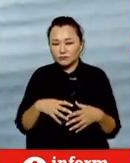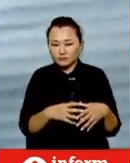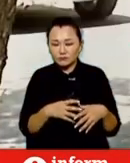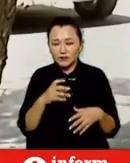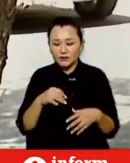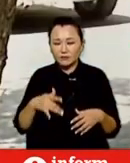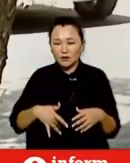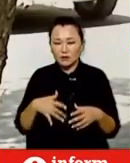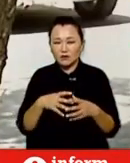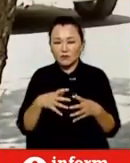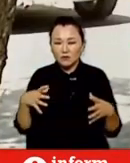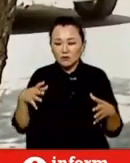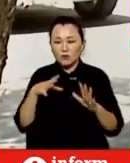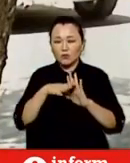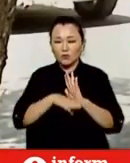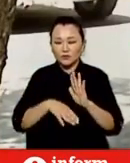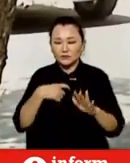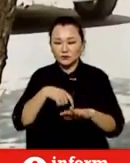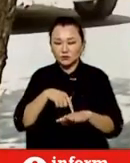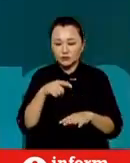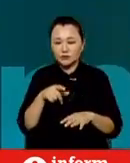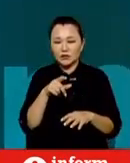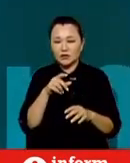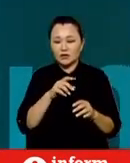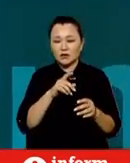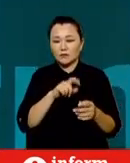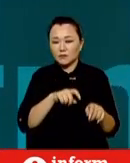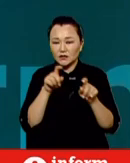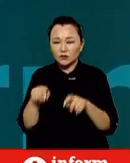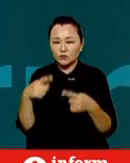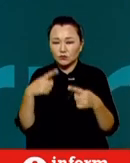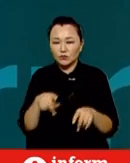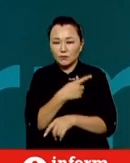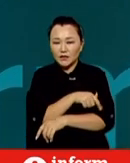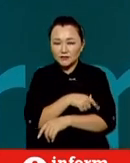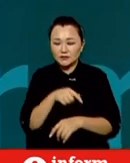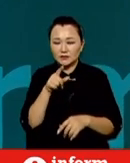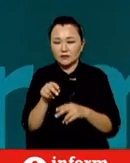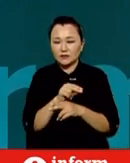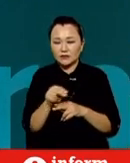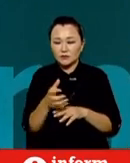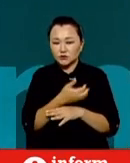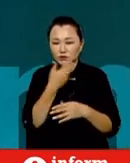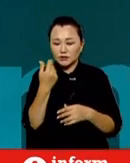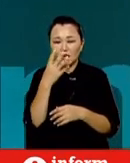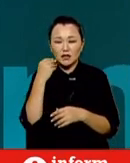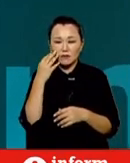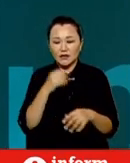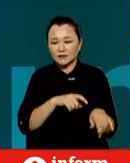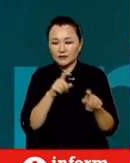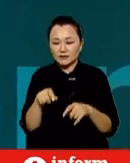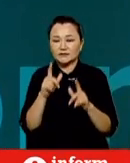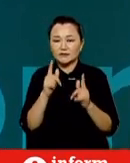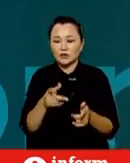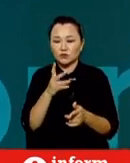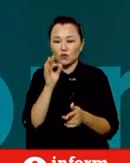Тым бала жазылмағаннан кейін, баланың жағдайы төмендей бастағаннан кейін ол таразға ауыстырады. Жамбыл облысындағы ауруханалардан ем таппаған жандар оны Алматыға ауыстыруға келіседі.